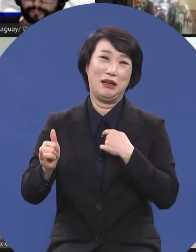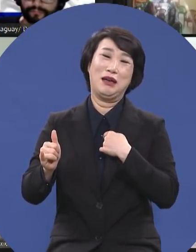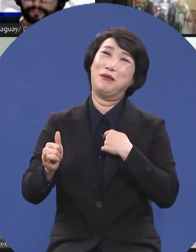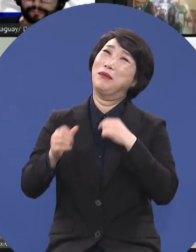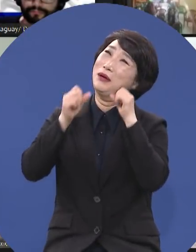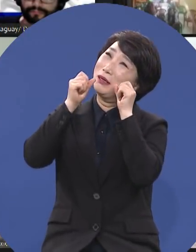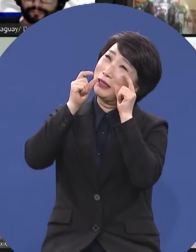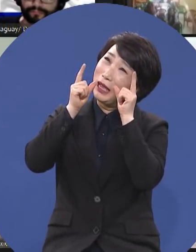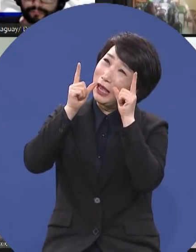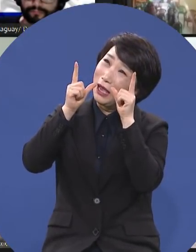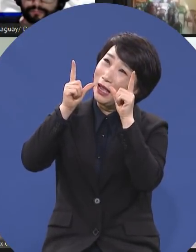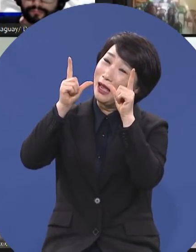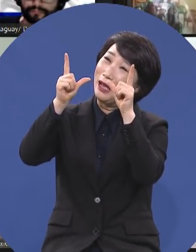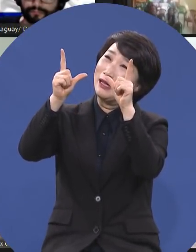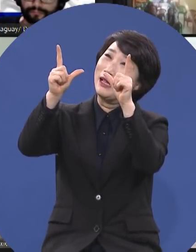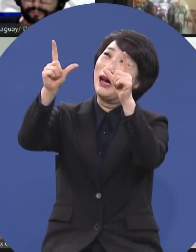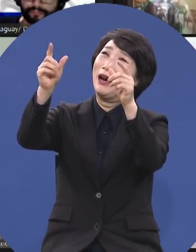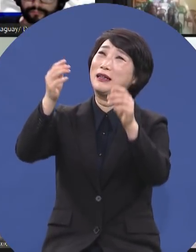죄인을